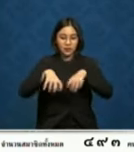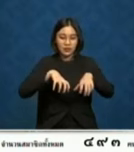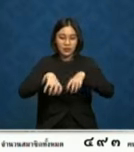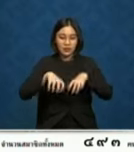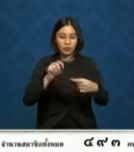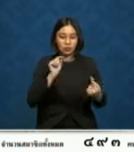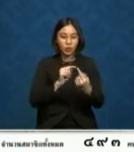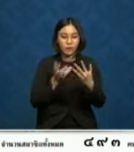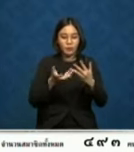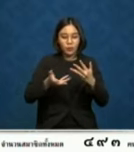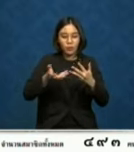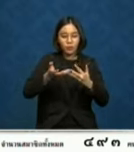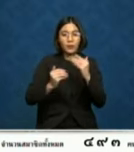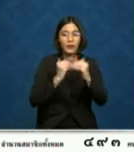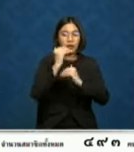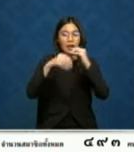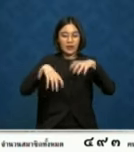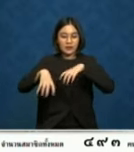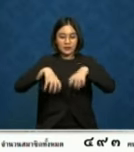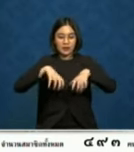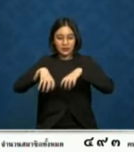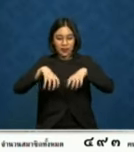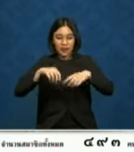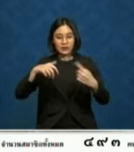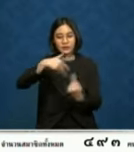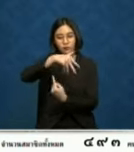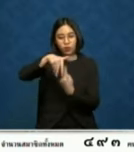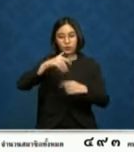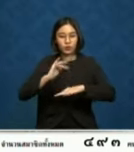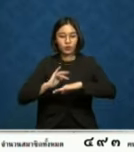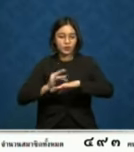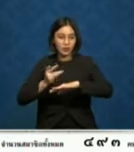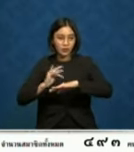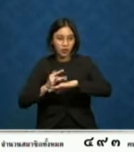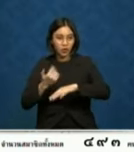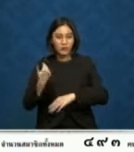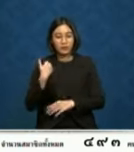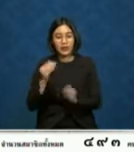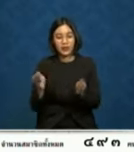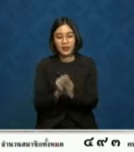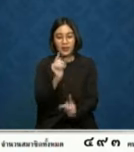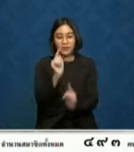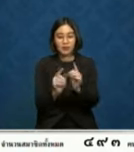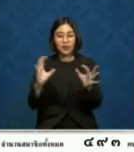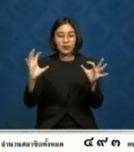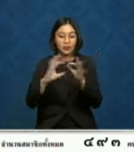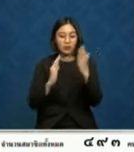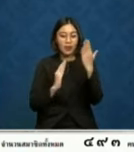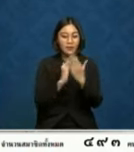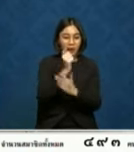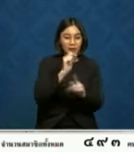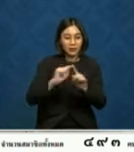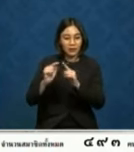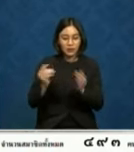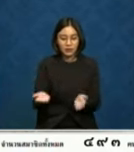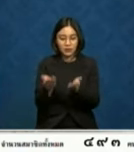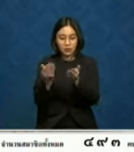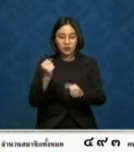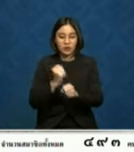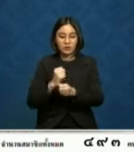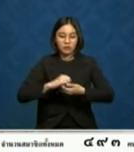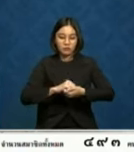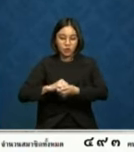ไปเพื่อการยกระดับการบริหารจัดการทรัพยากรธรรมชาติและสิ่งแวดล้อมโดยมีตัวอชีวัตที่เกี่ยวกับความสำเร็จในการขับเคลื่อนและ